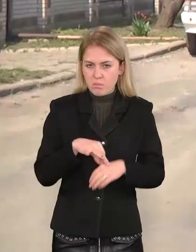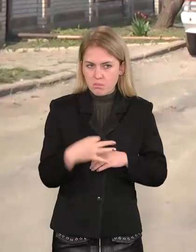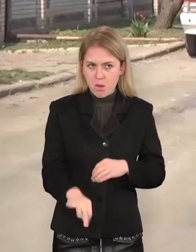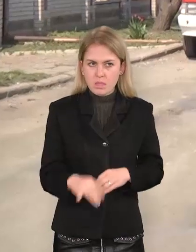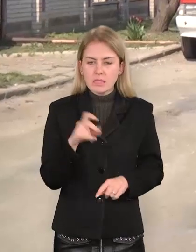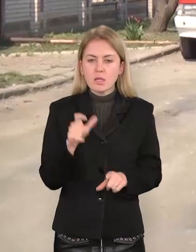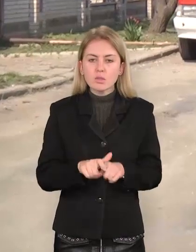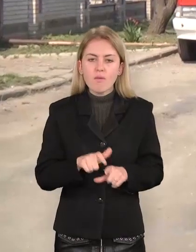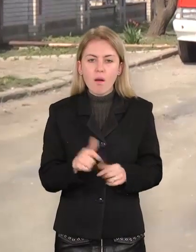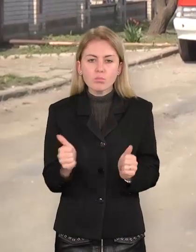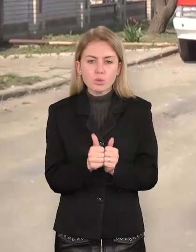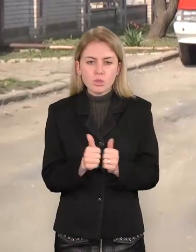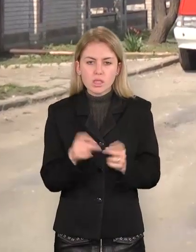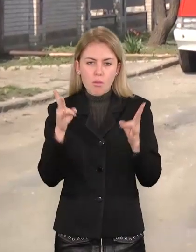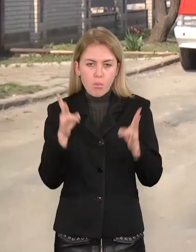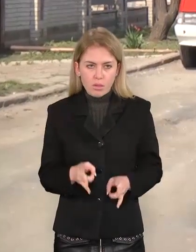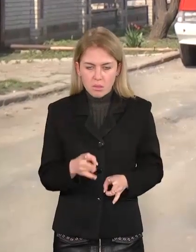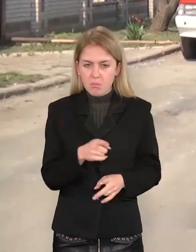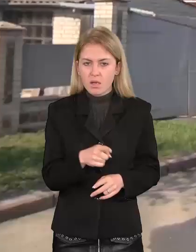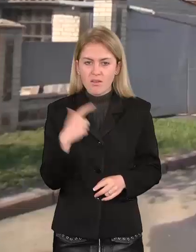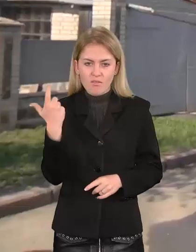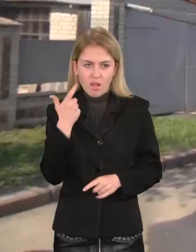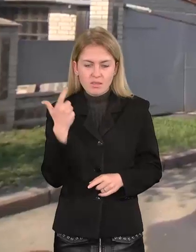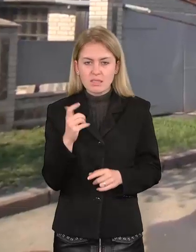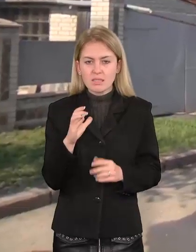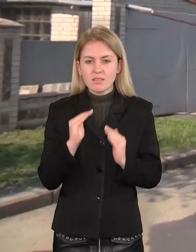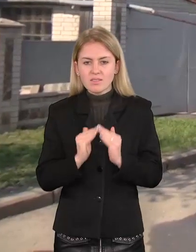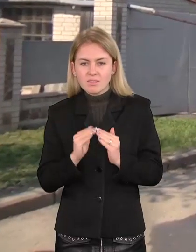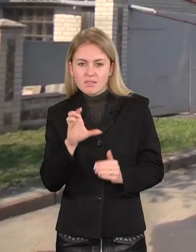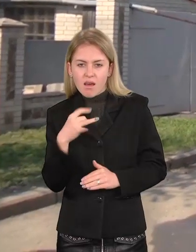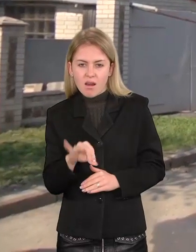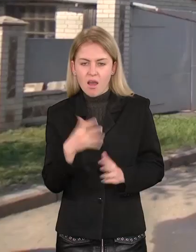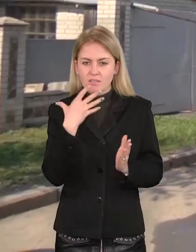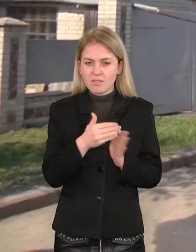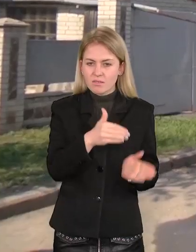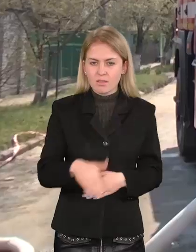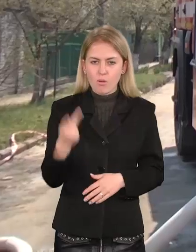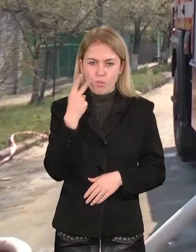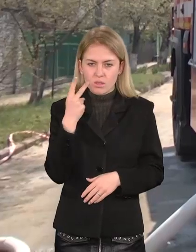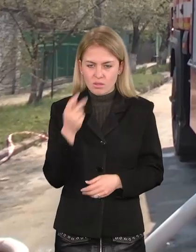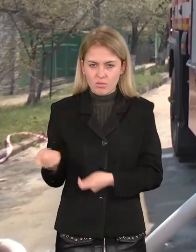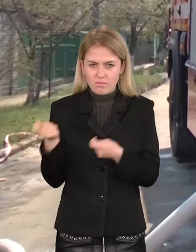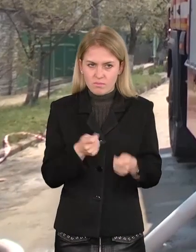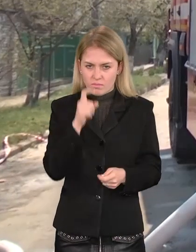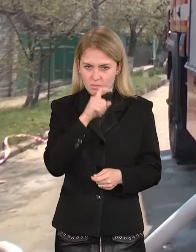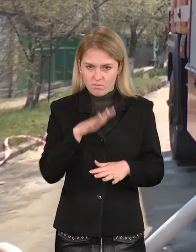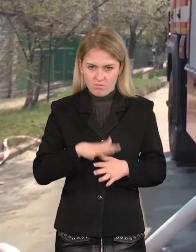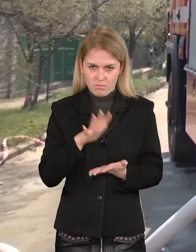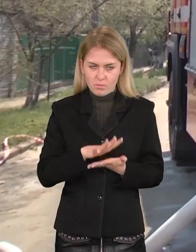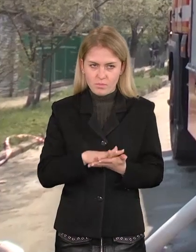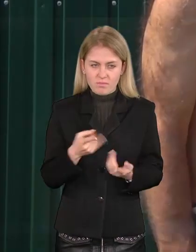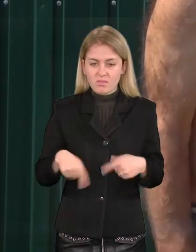За словами сусідів, потерпілі від пожежі власники до сараю та на подвір'я постійно зносили мотлох. Саме він і